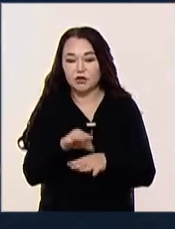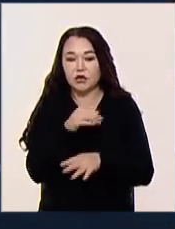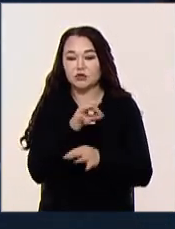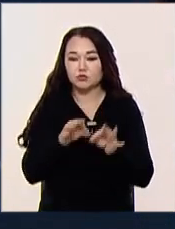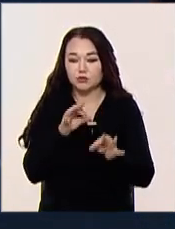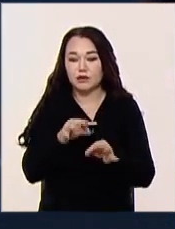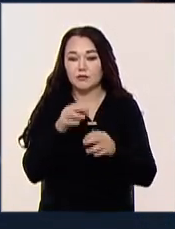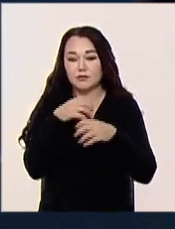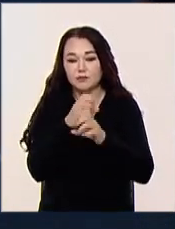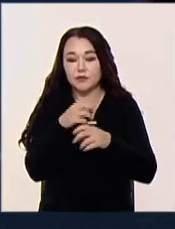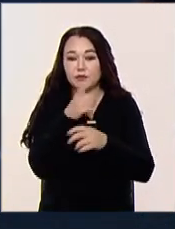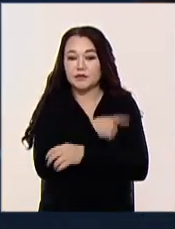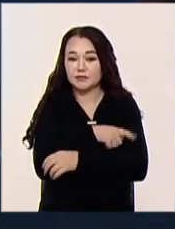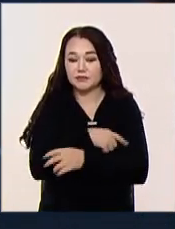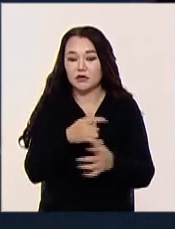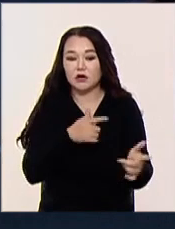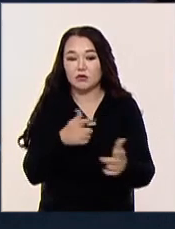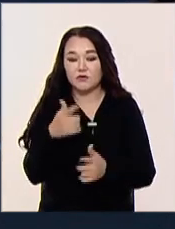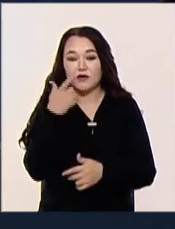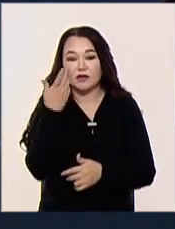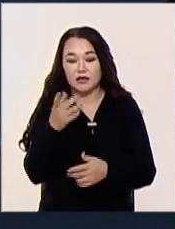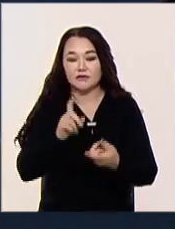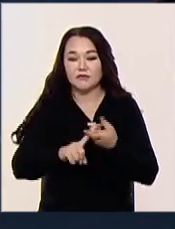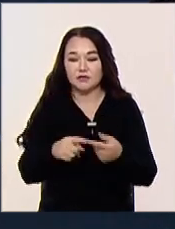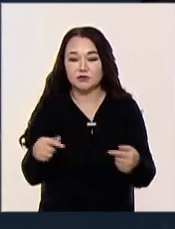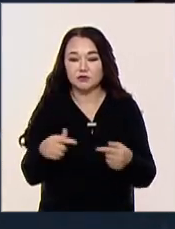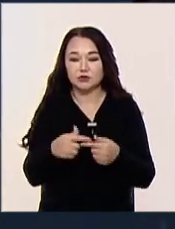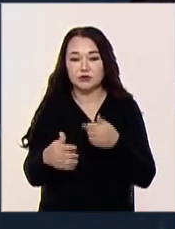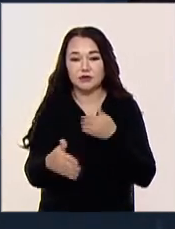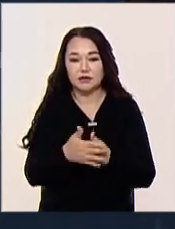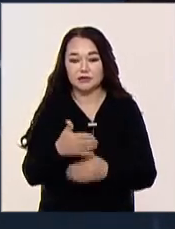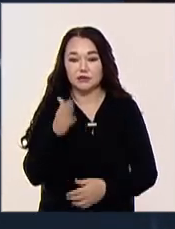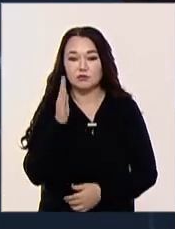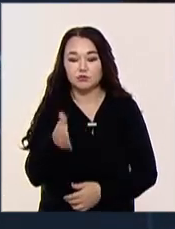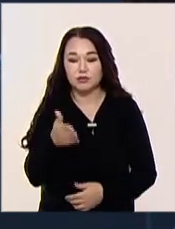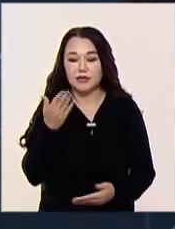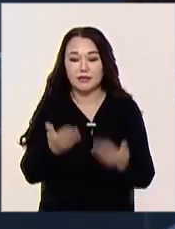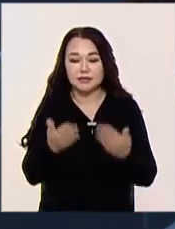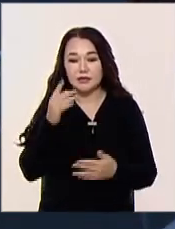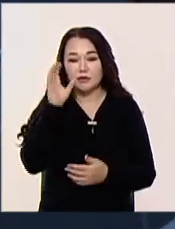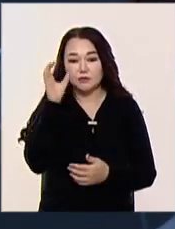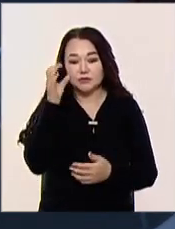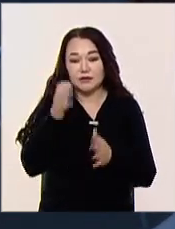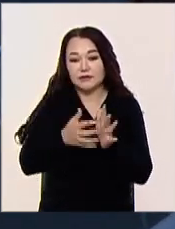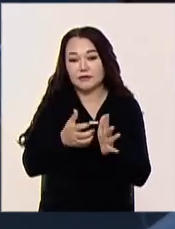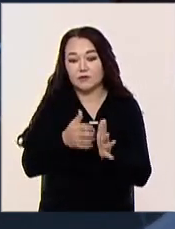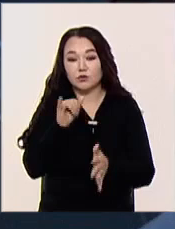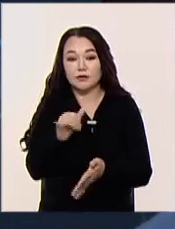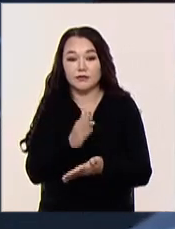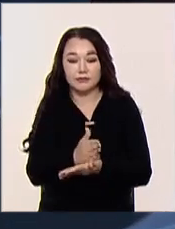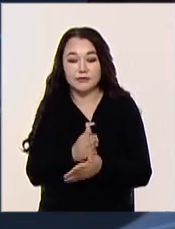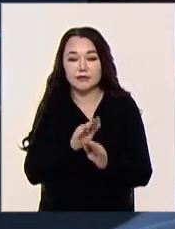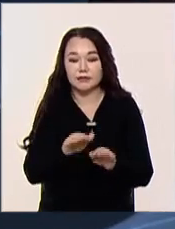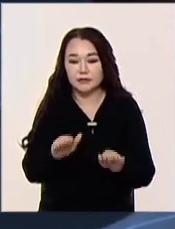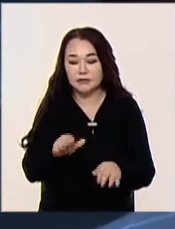сараптама қорытындысы әзір болғаннан кейін ол кісіге қатысты нақты жаза тағайындалатын болады. Егер ақыл есінің дұрыстығы дәлелденсе,